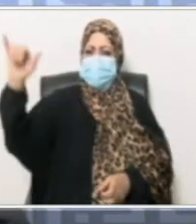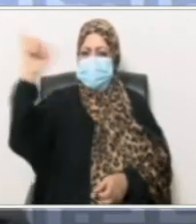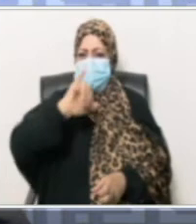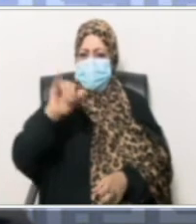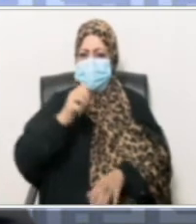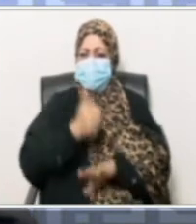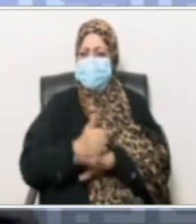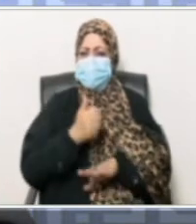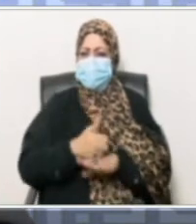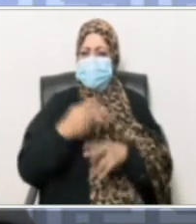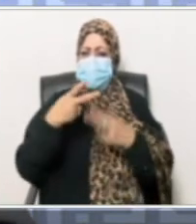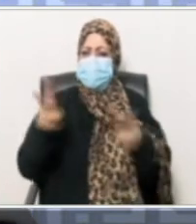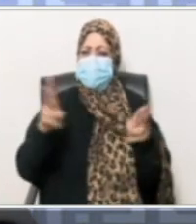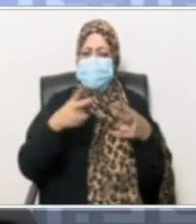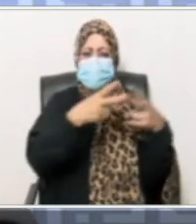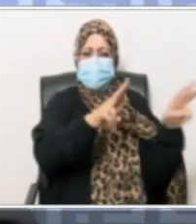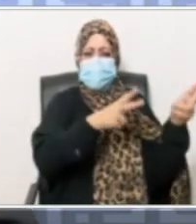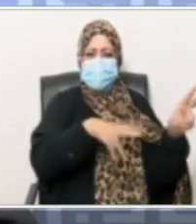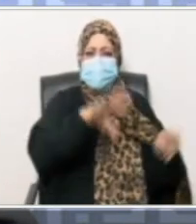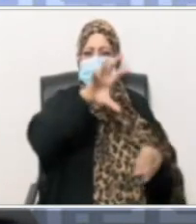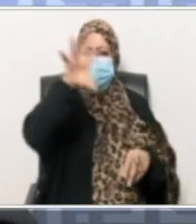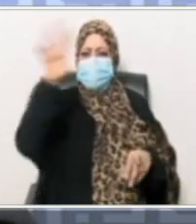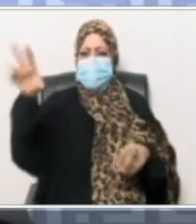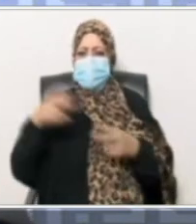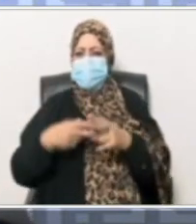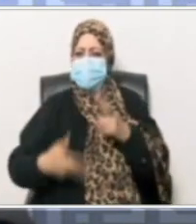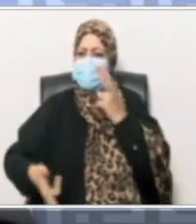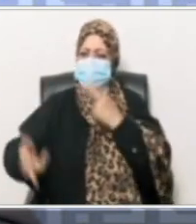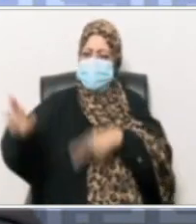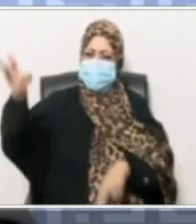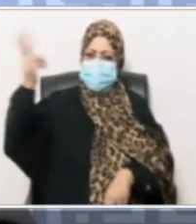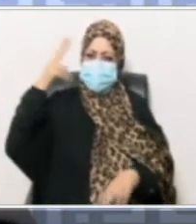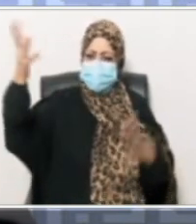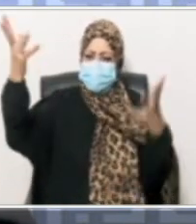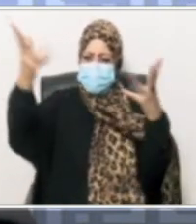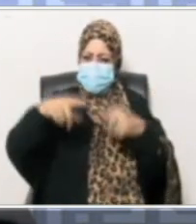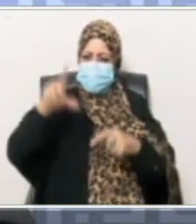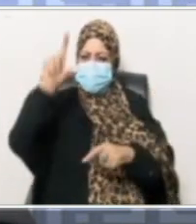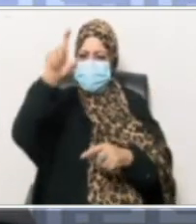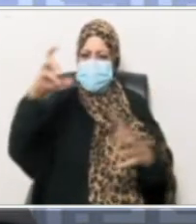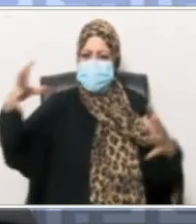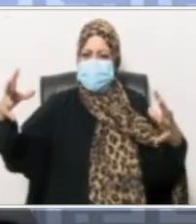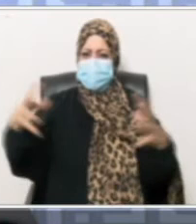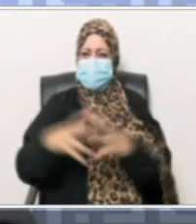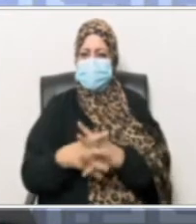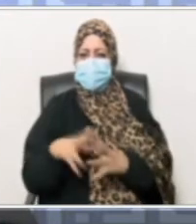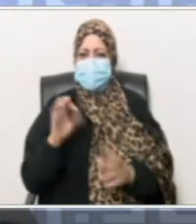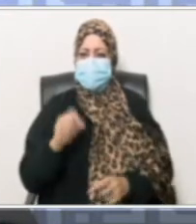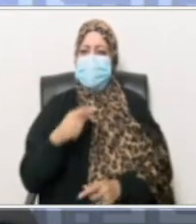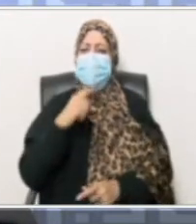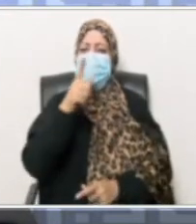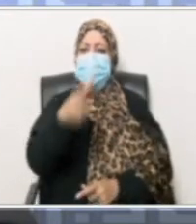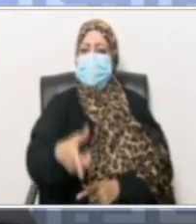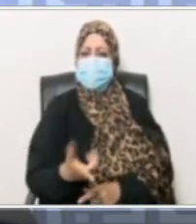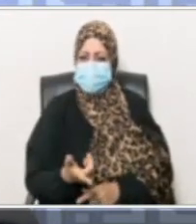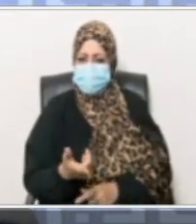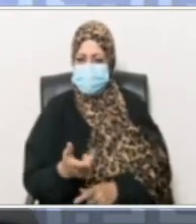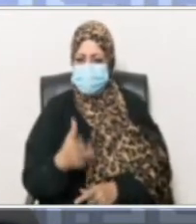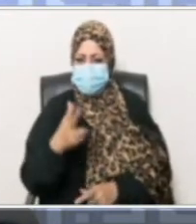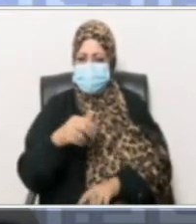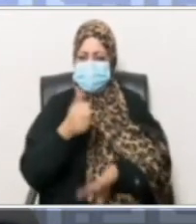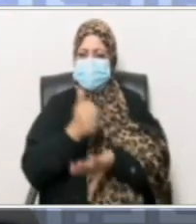وتنضم لبقعة الإسلام تقول لي بعدين أنت الولي الأمر متاعها تجب طاعته ولو كان